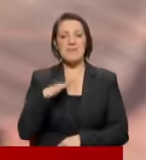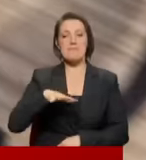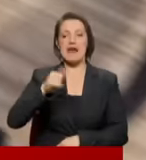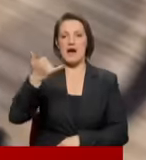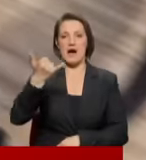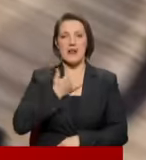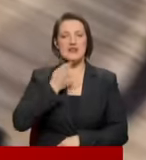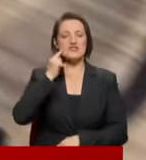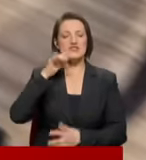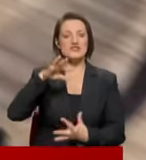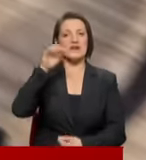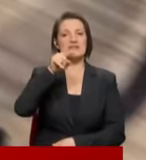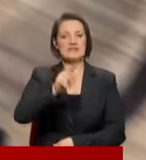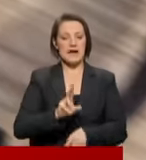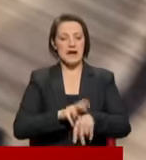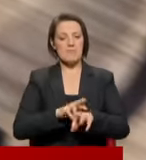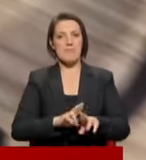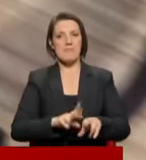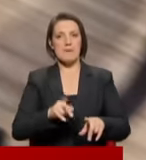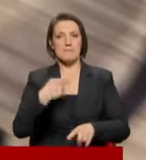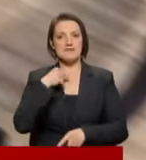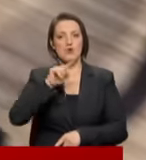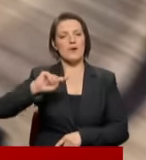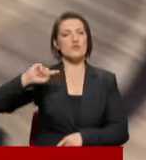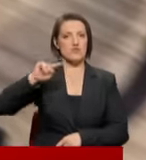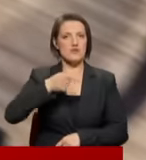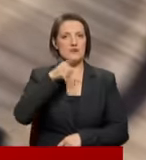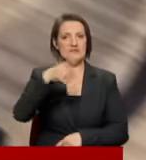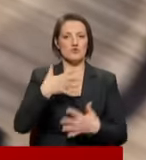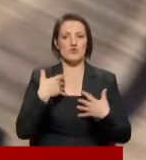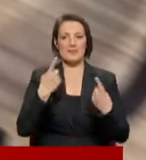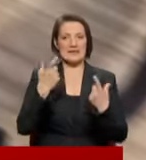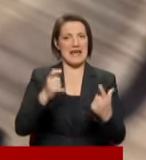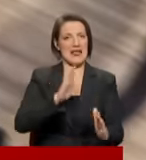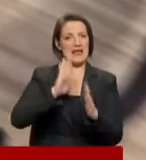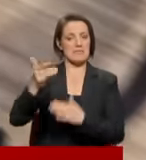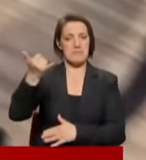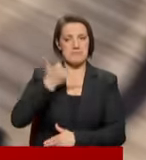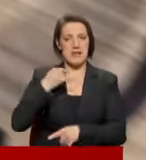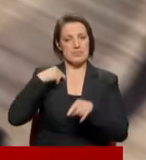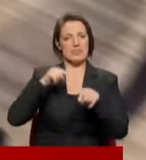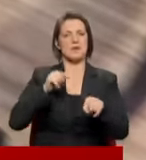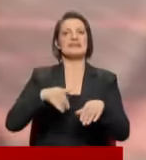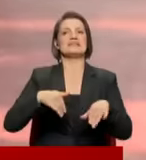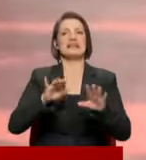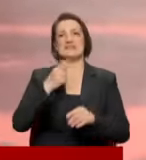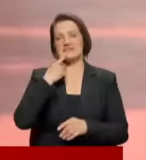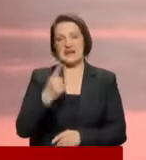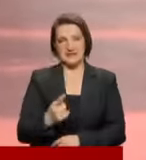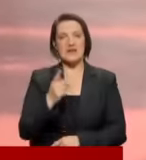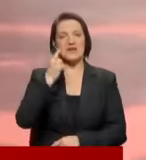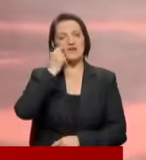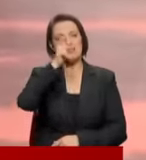aradı. Şahıs kelepçeyi kırdı. Biz ona ulaşıyoruz. Güvenli bir yere gidin. Takipte değilsiniz denildi.